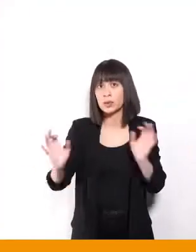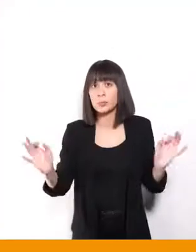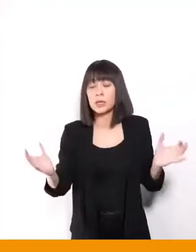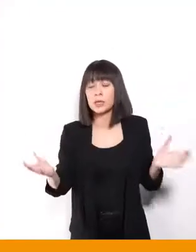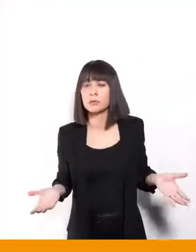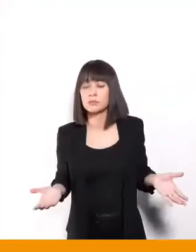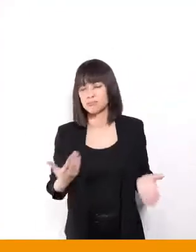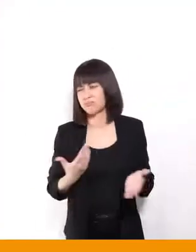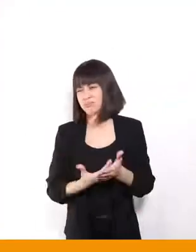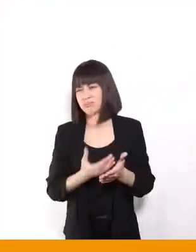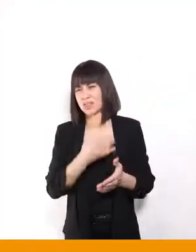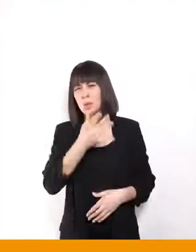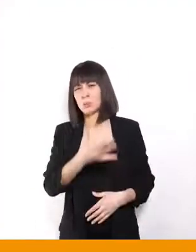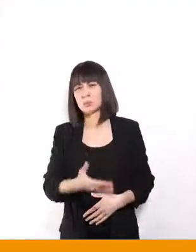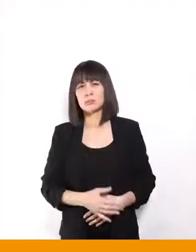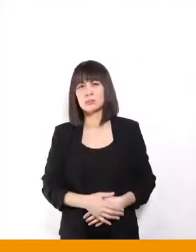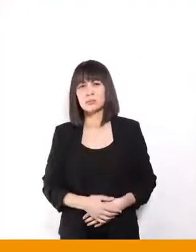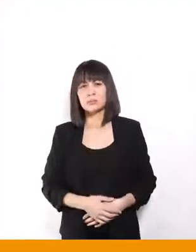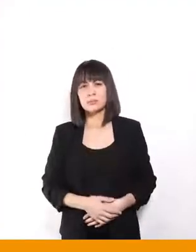puis,